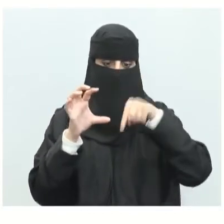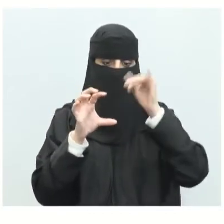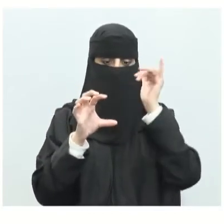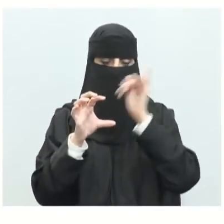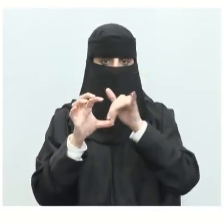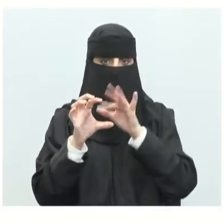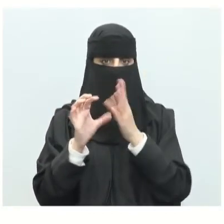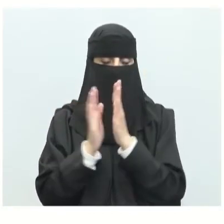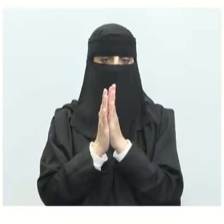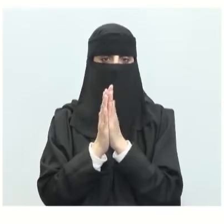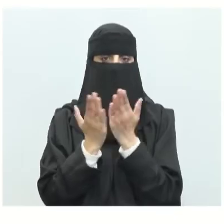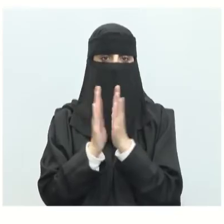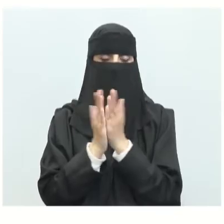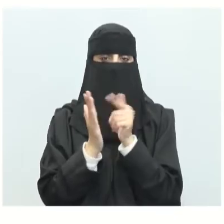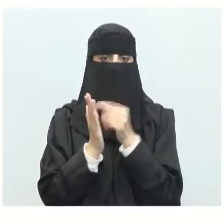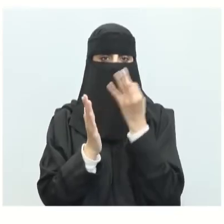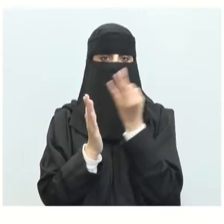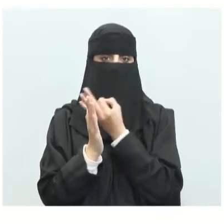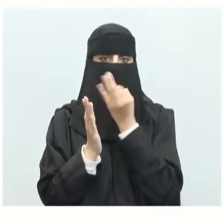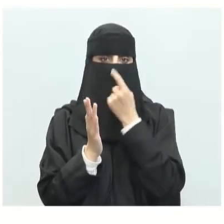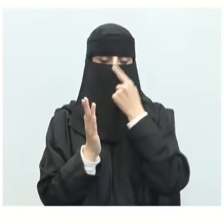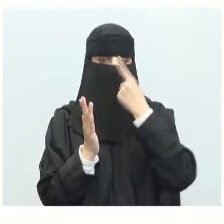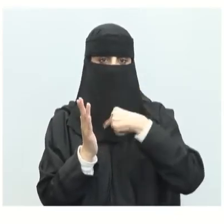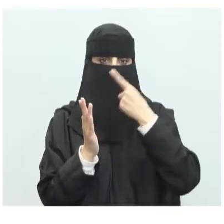هذه الدائره في وسط